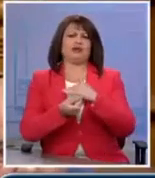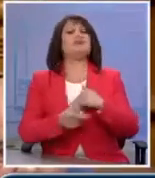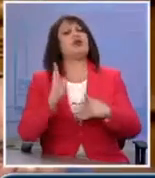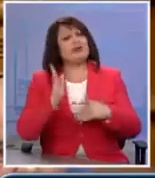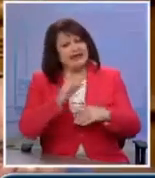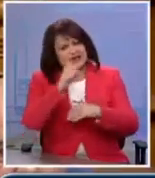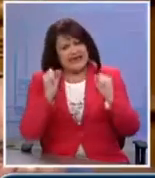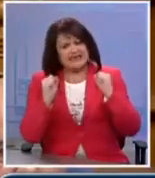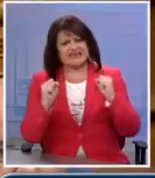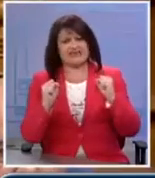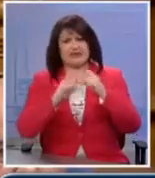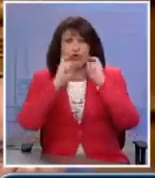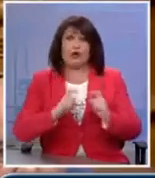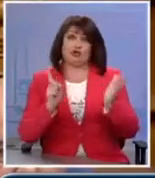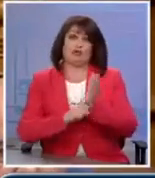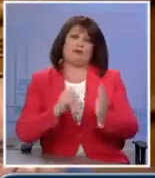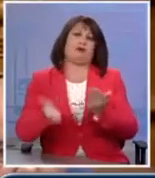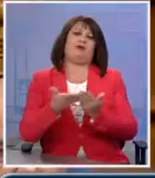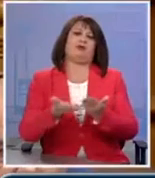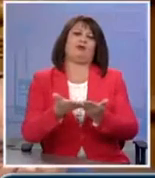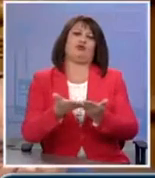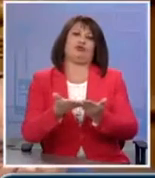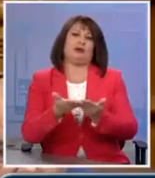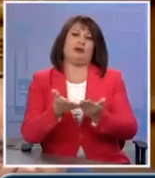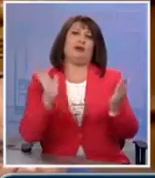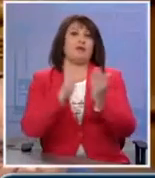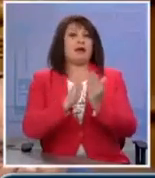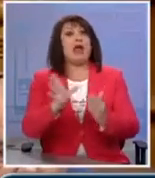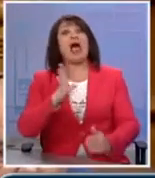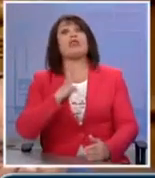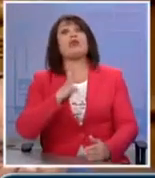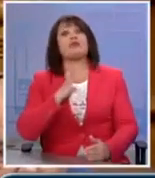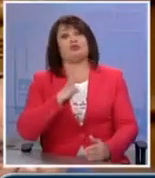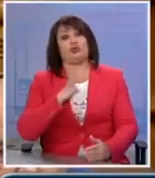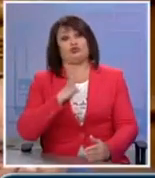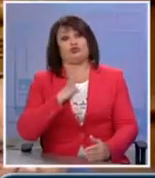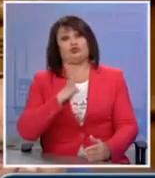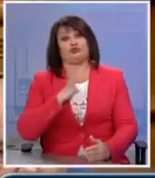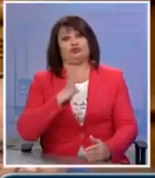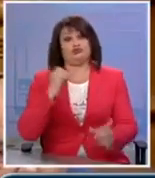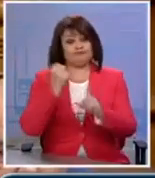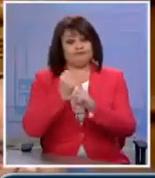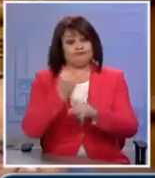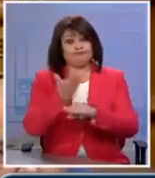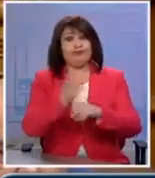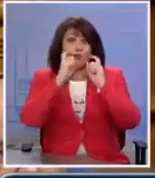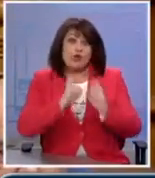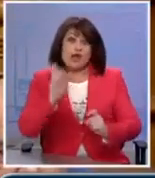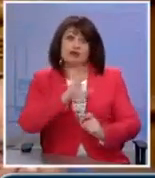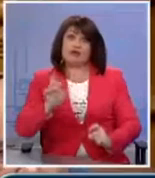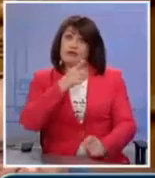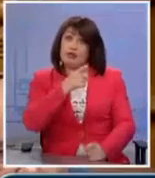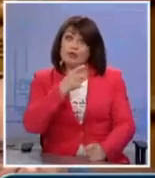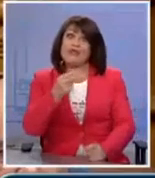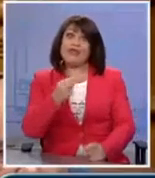δυνατότητας να ζήσει. Και αυτή είναι η υποχρέωσή μας απέναντι στον ουμανισμό, στον ανθρωπισμό. Αλλά διεκδίκησα και την υποχρέωση των εταίρων